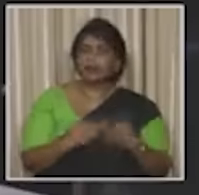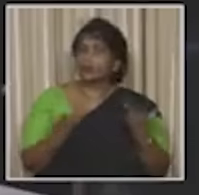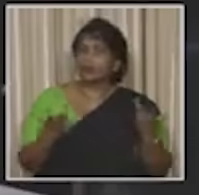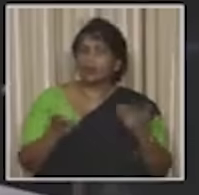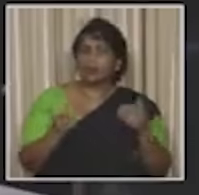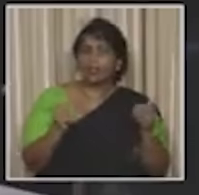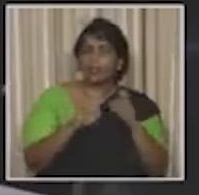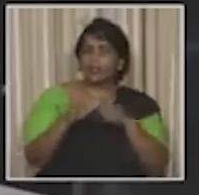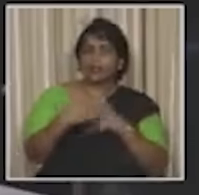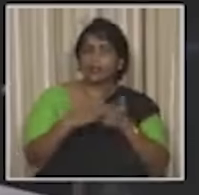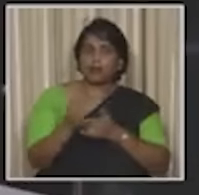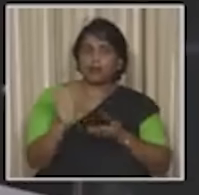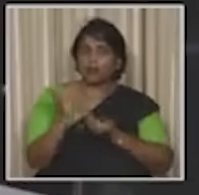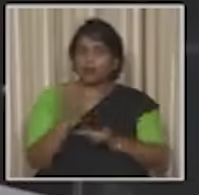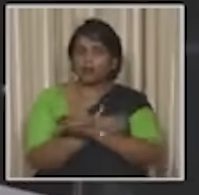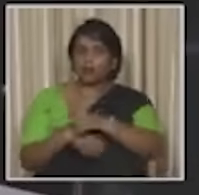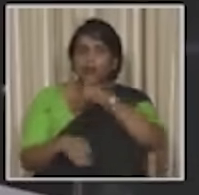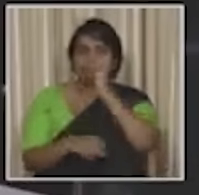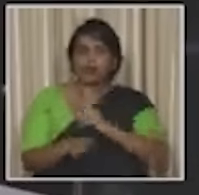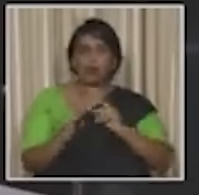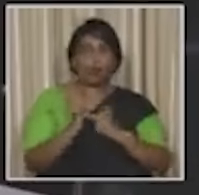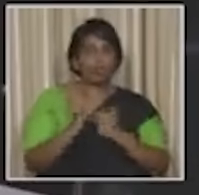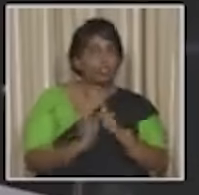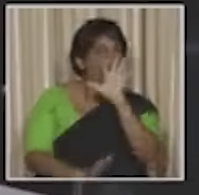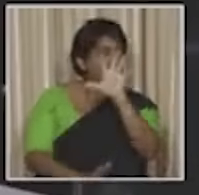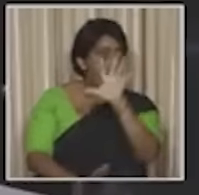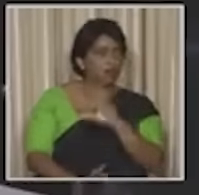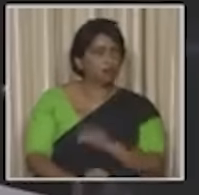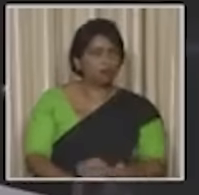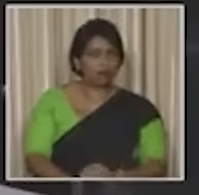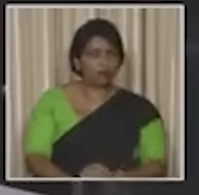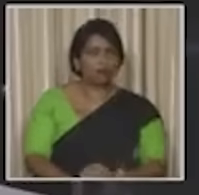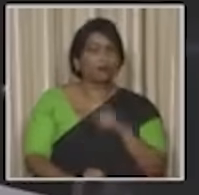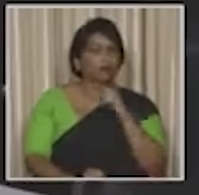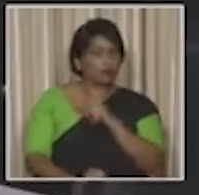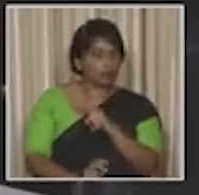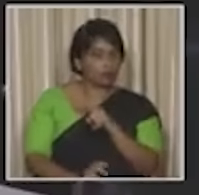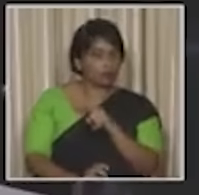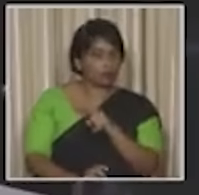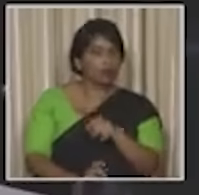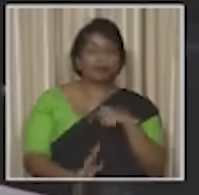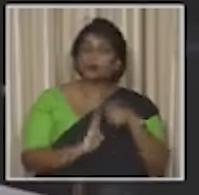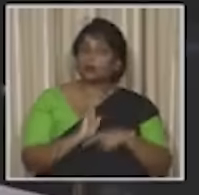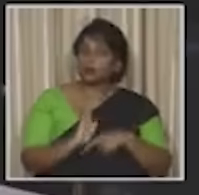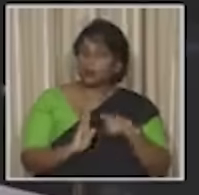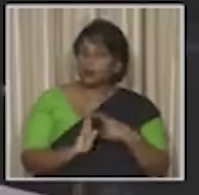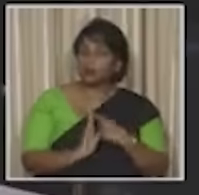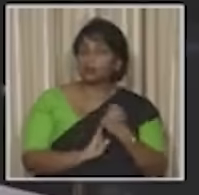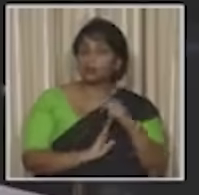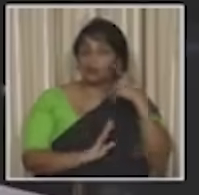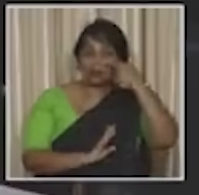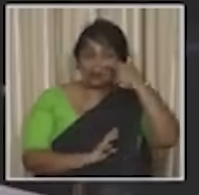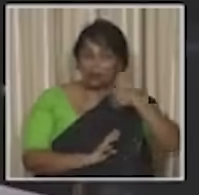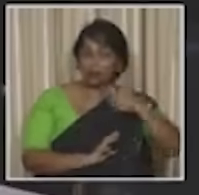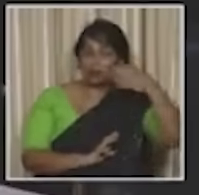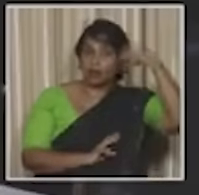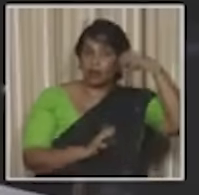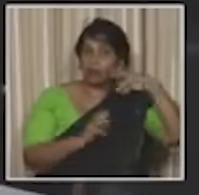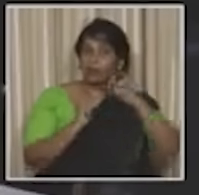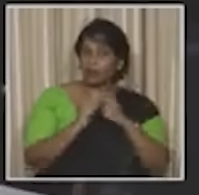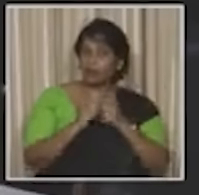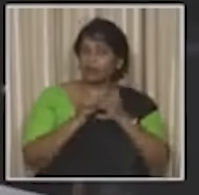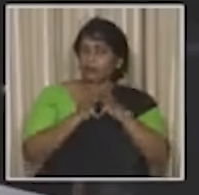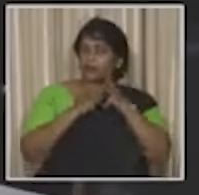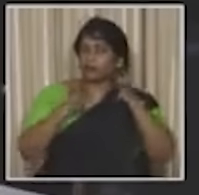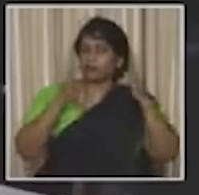යටින් කැබිනට් මණ්ඩලයට ගෙන අනුමැතිය දෙන්නේ ව්‍යාපෘති පහක් තියෙනවා ඒ නිසා මේ රටේ මේ බලශක්ති අර්බුදය තව තව